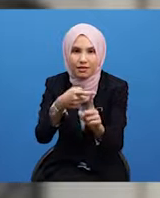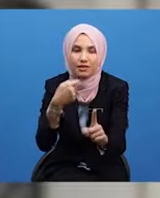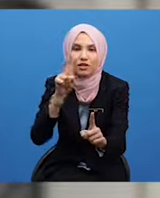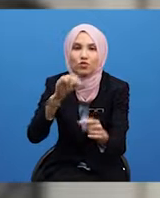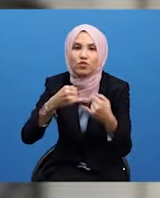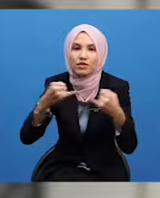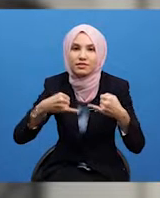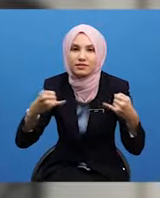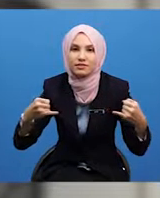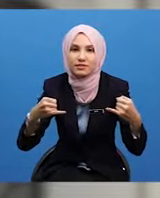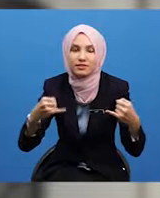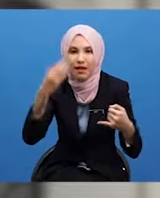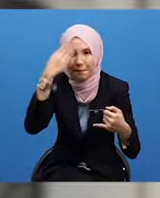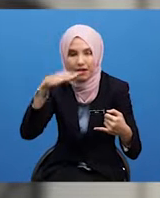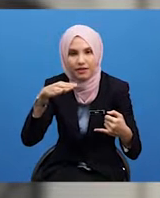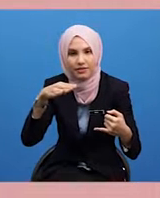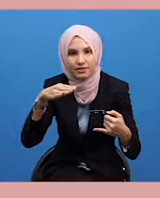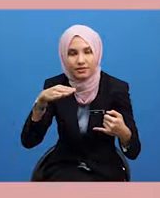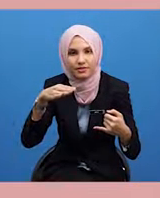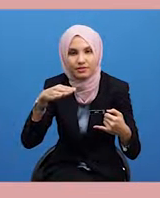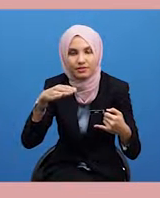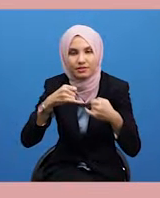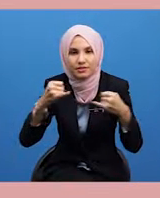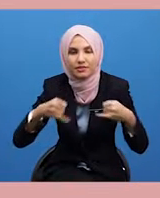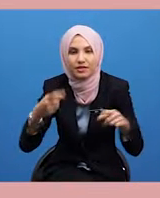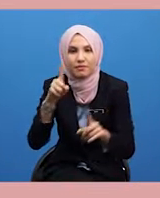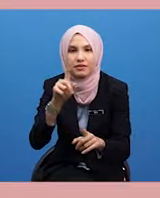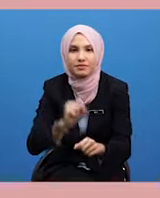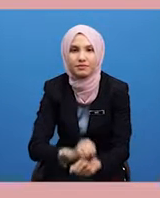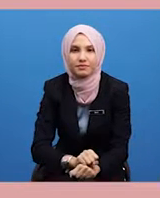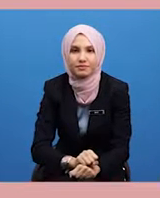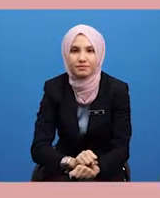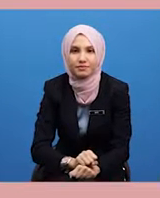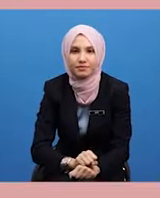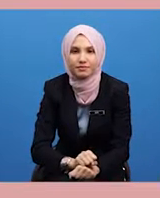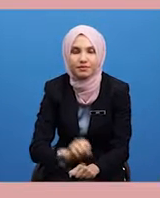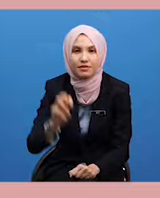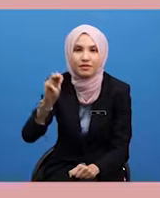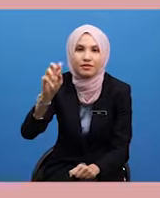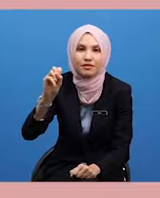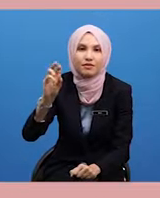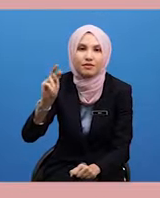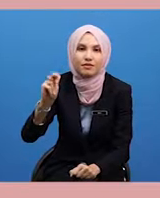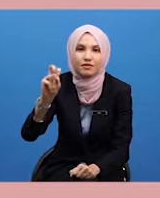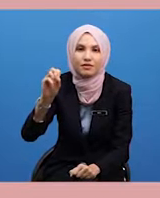jenis. Bagi jenis yang pertama, kita kenali sebagai monokotiledon.